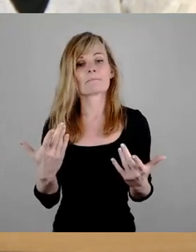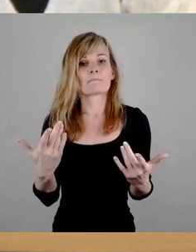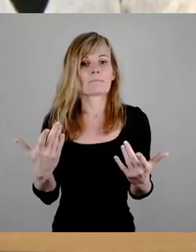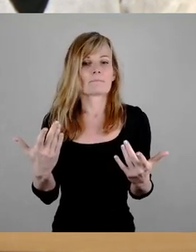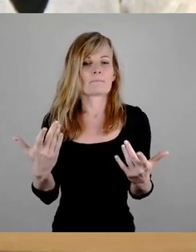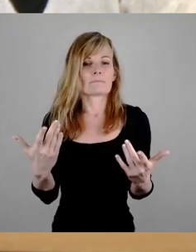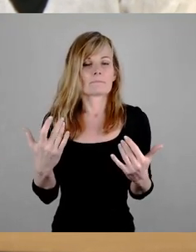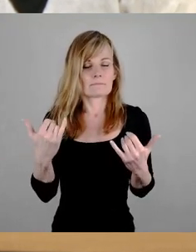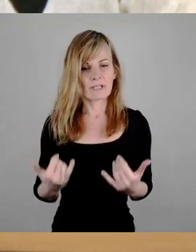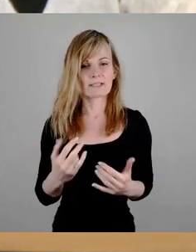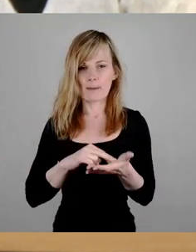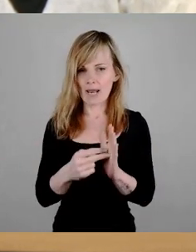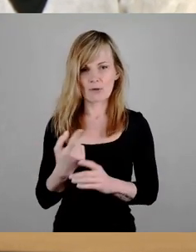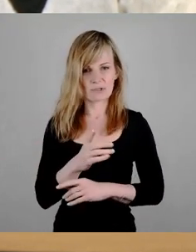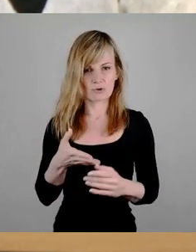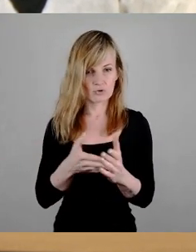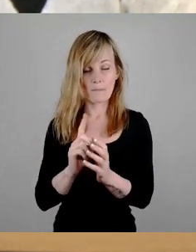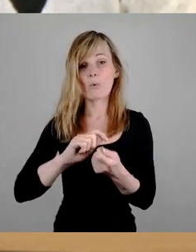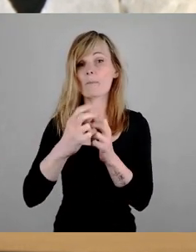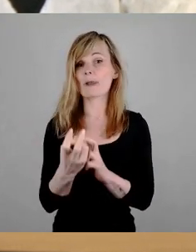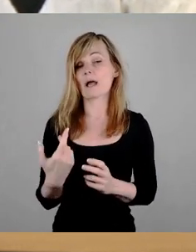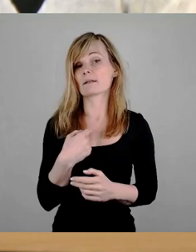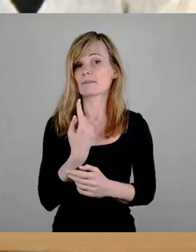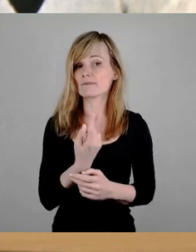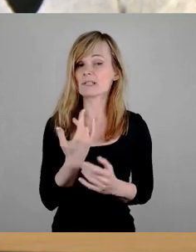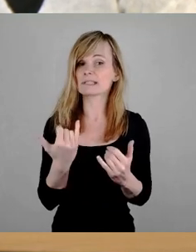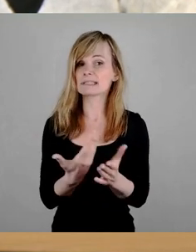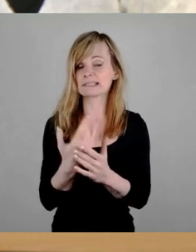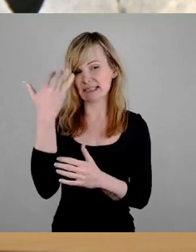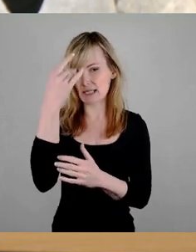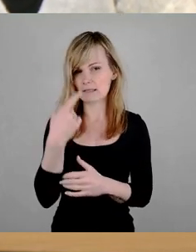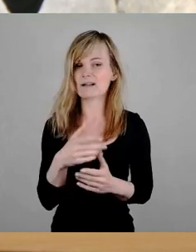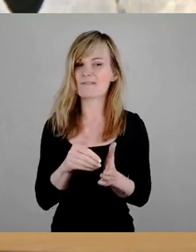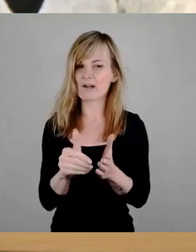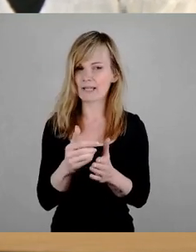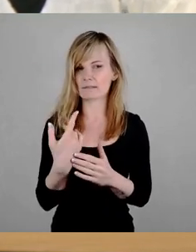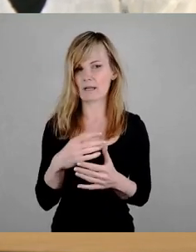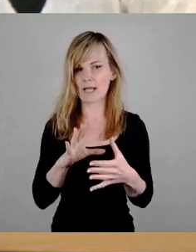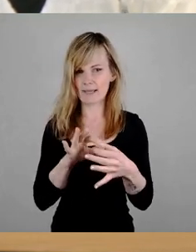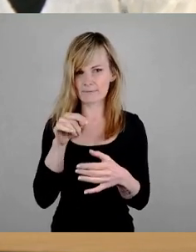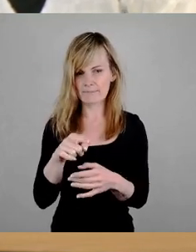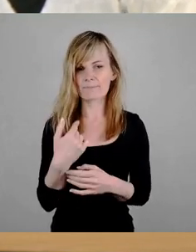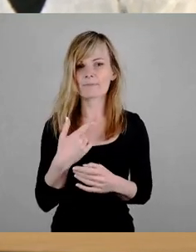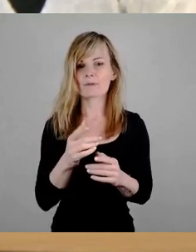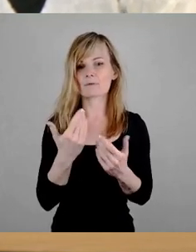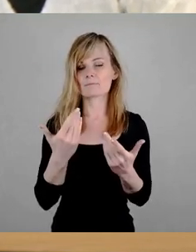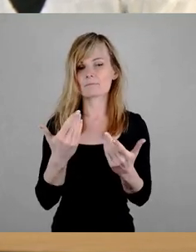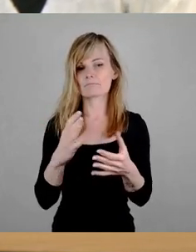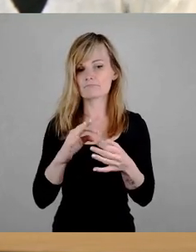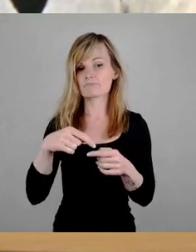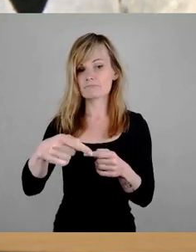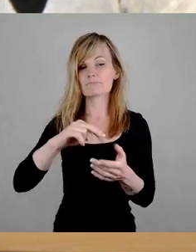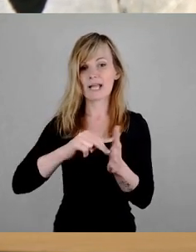die jetzigen Planungen nicht stoppen und umplanen sollen, sondern dass wir diesen Gedanken weiterhin einbeziehen sollen in kommende Planungen und dazu sind wir gerne